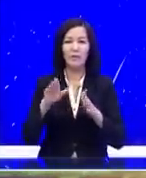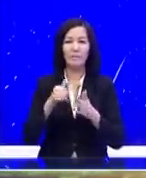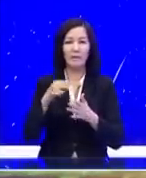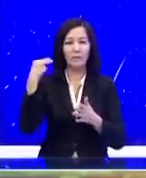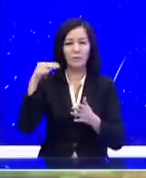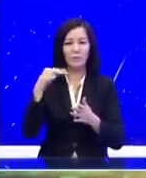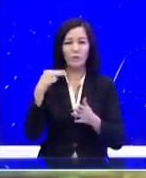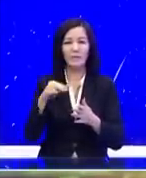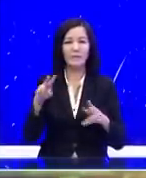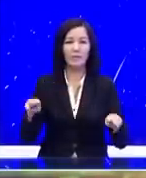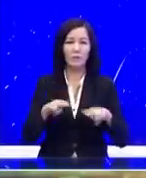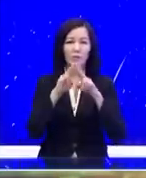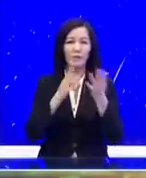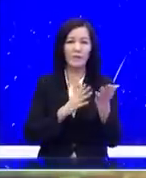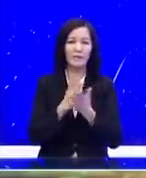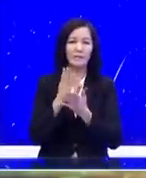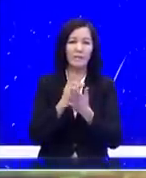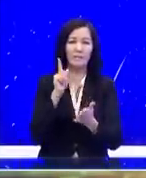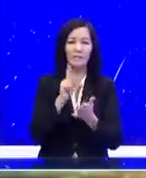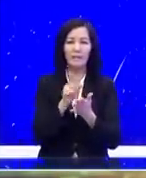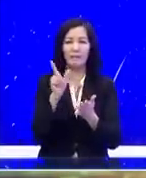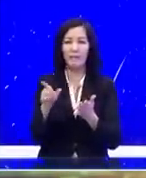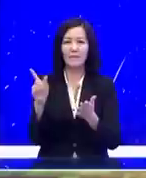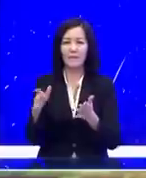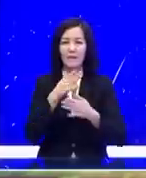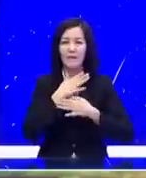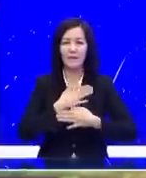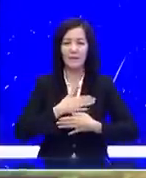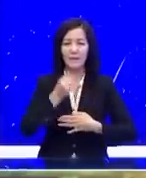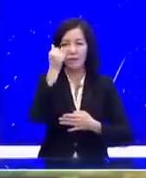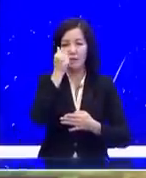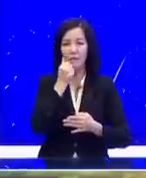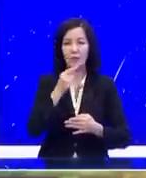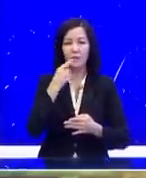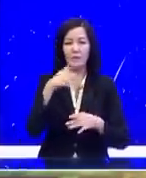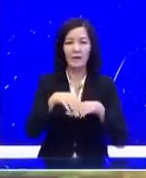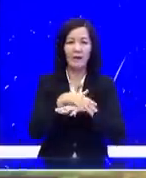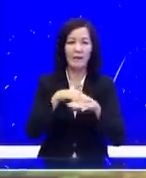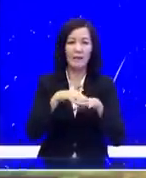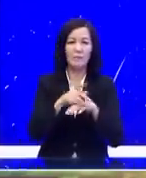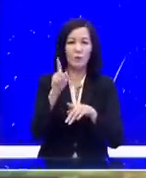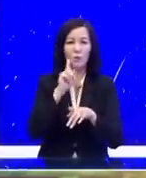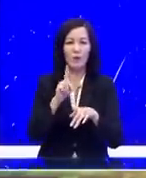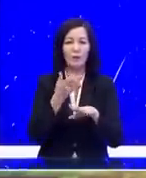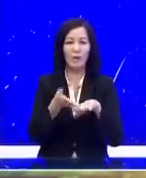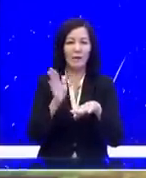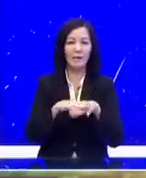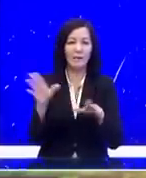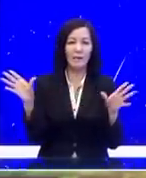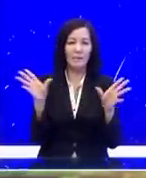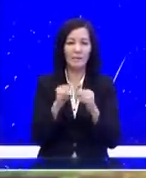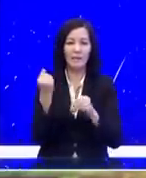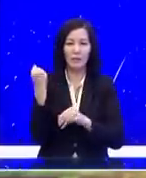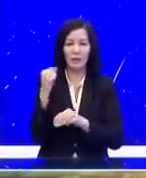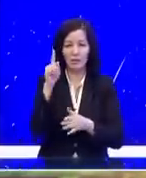қолбасшы елордада әскери қызметін өтеуге міндетті азаматтарға ризашылығын жеткізді. Халқымыздың бұл уақытша қиындықты бірлікпен